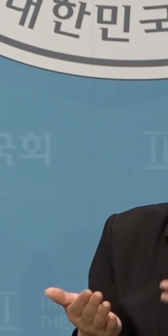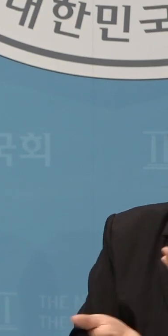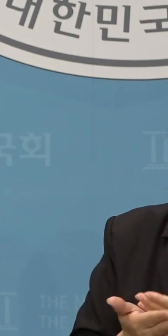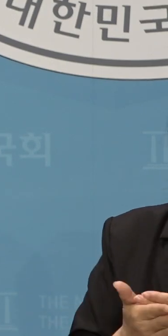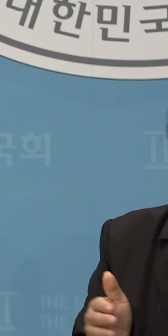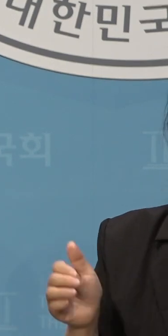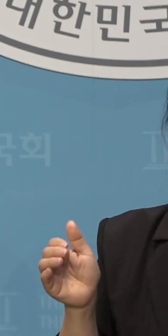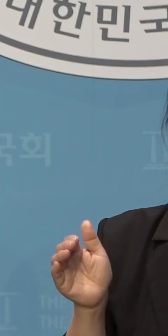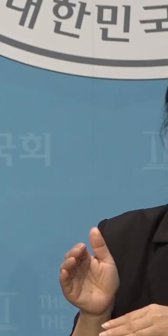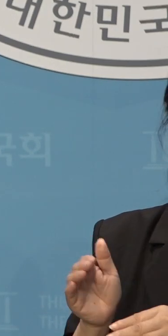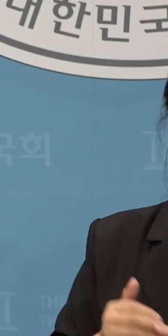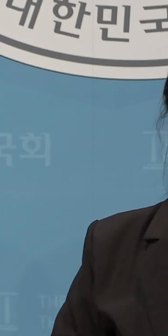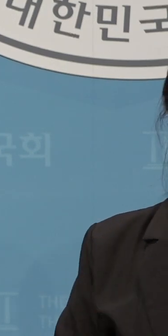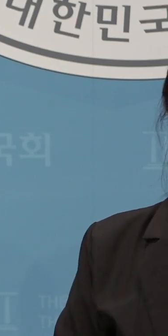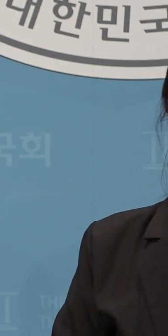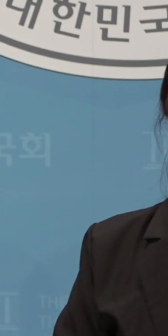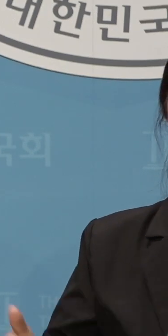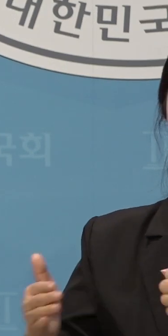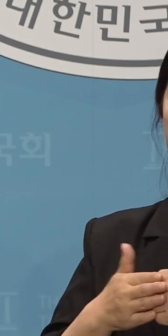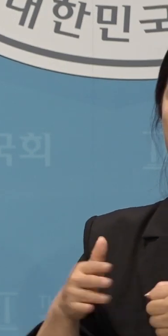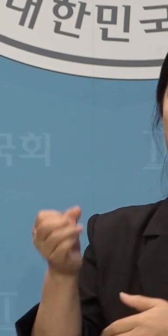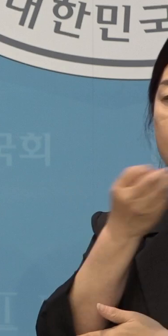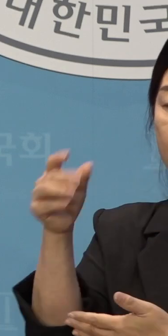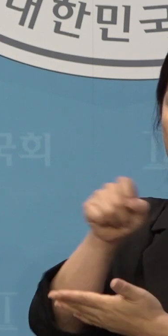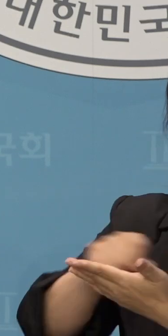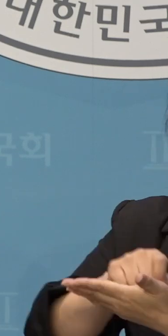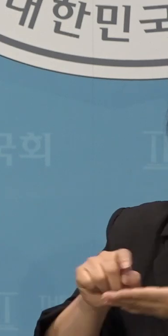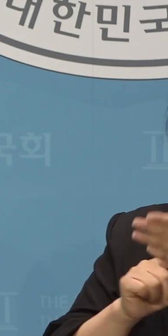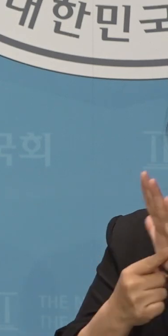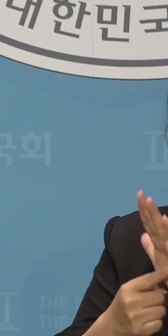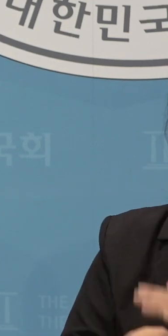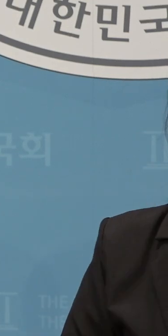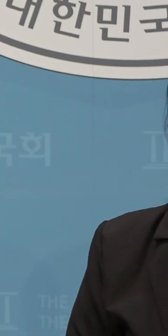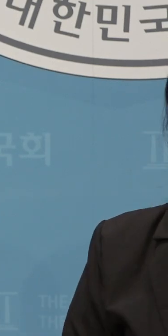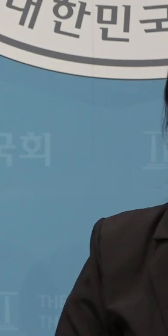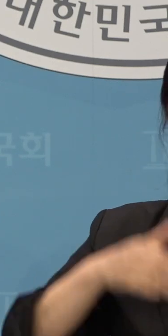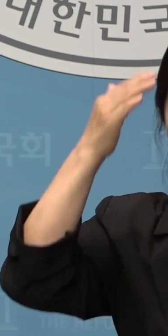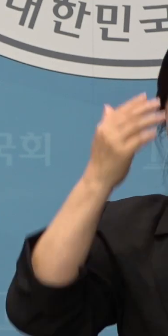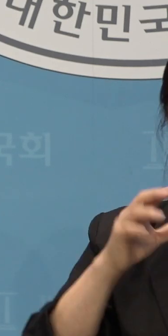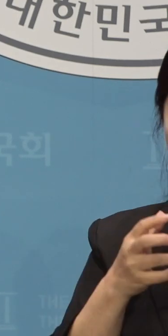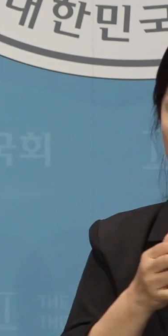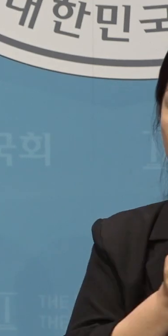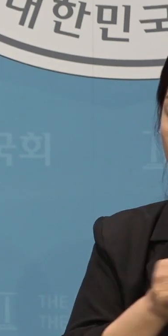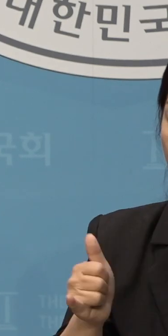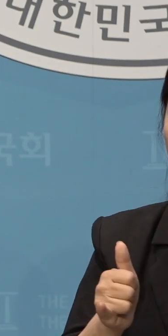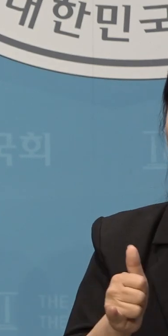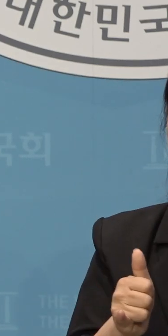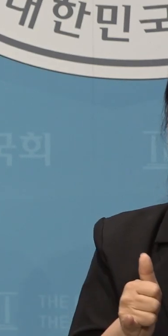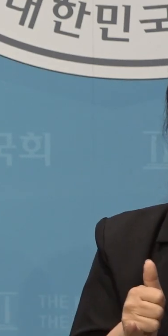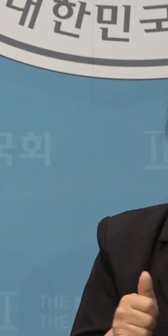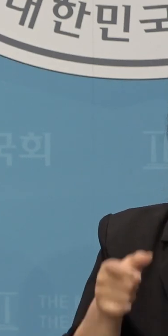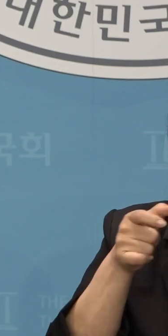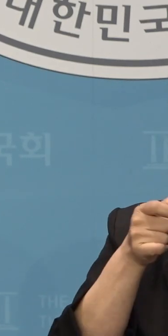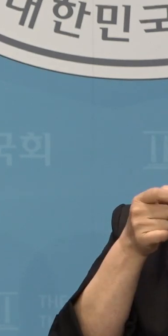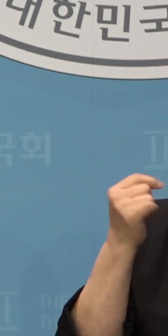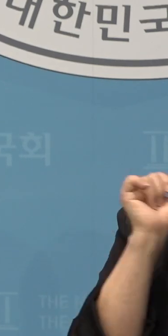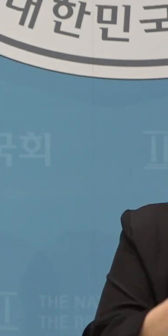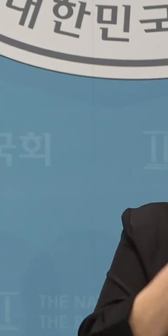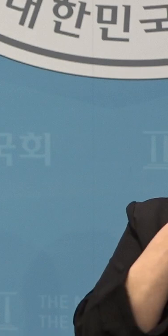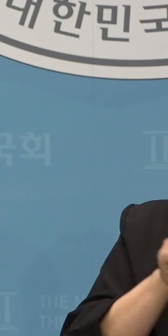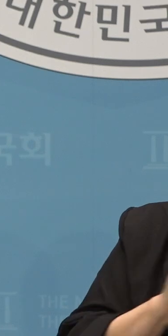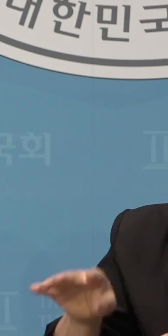요구했다고 보도했습니다. 우리 국민의 후쿠시마 핵 오염수에 대한 불안을 뻔히 알면서도 조기 방류를